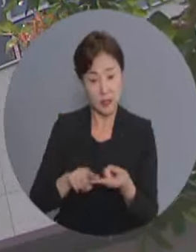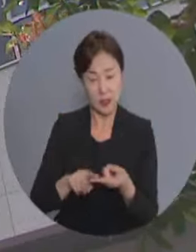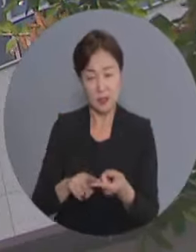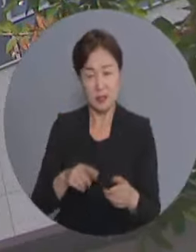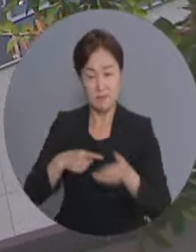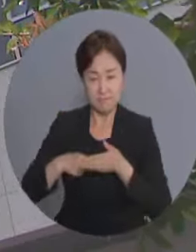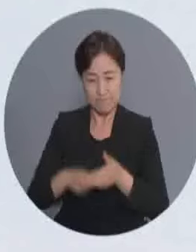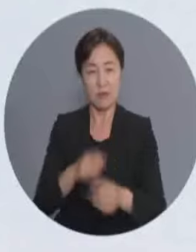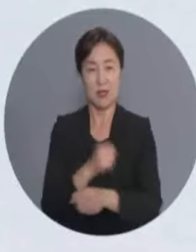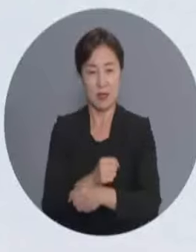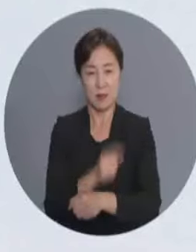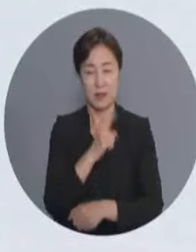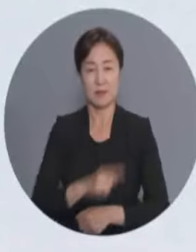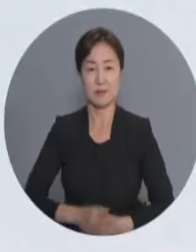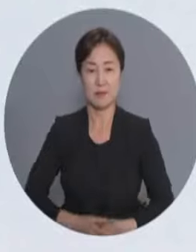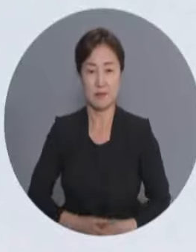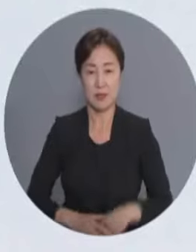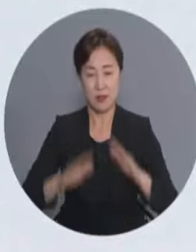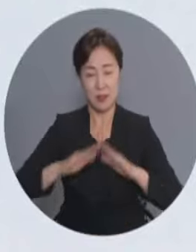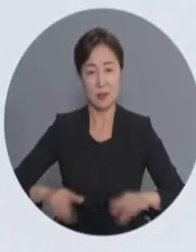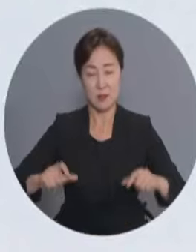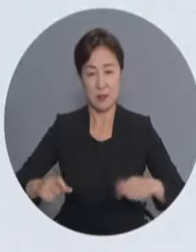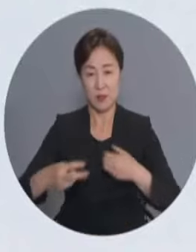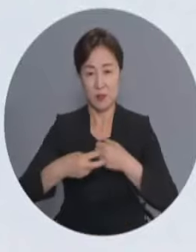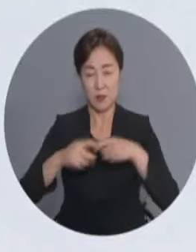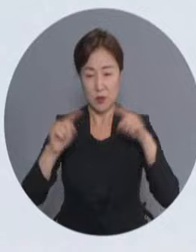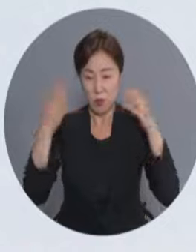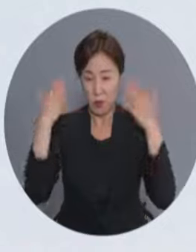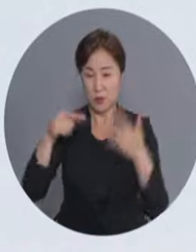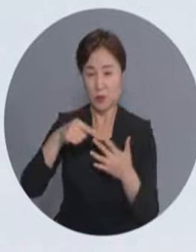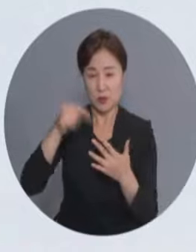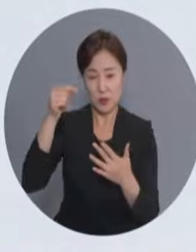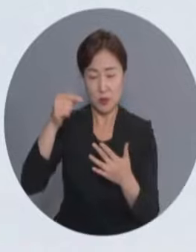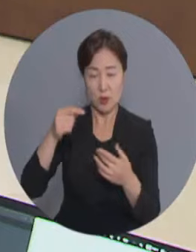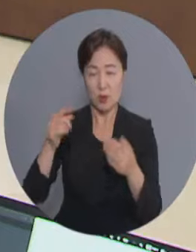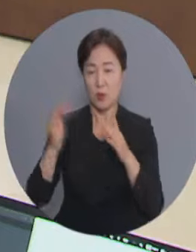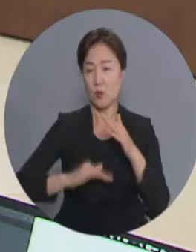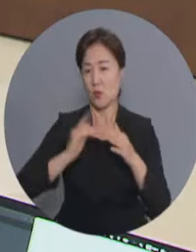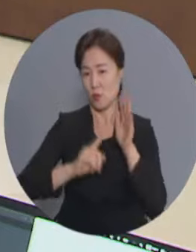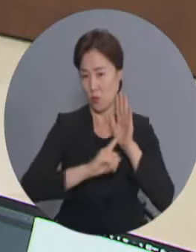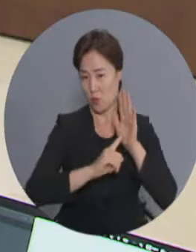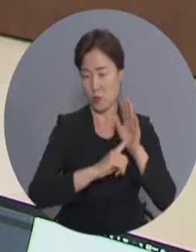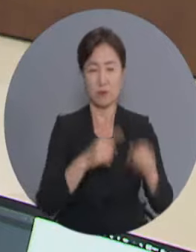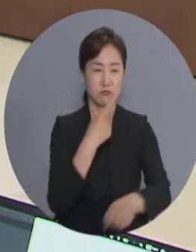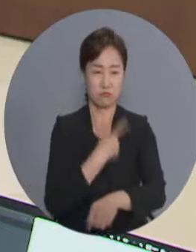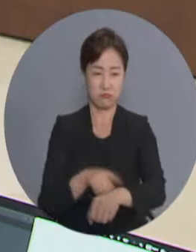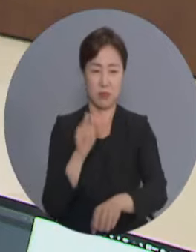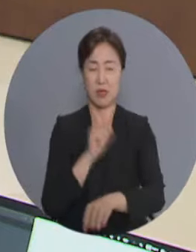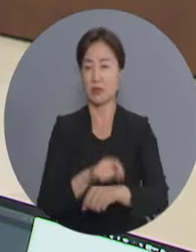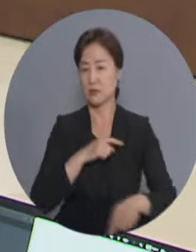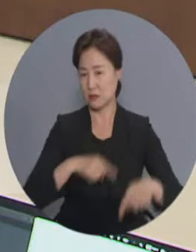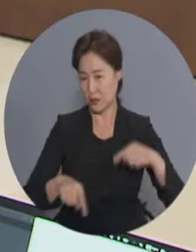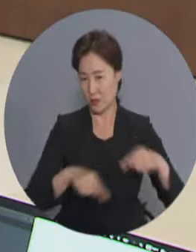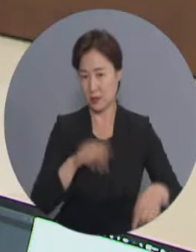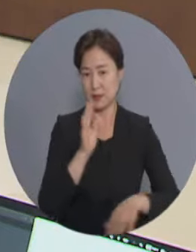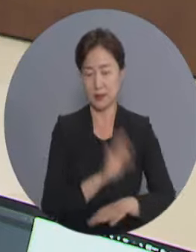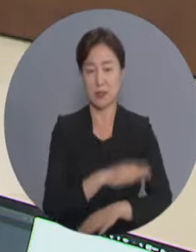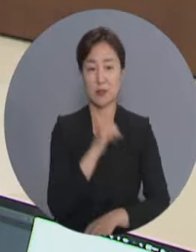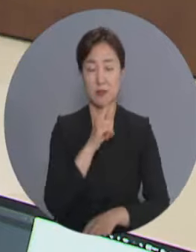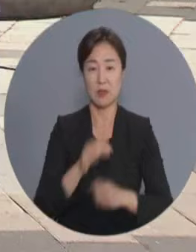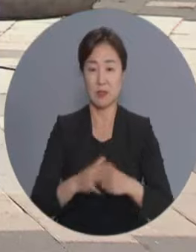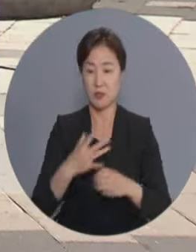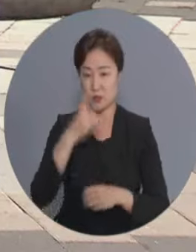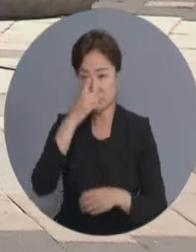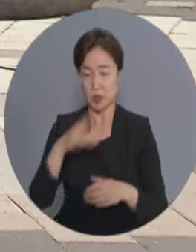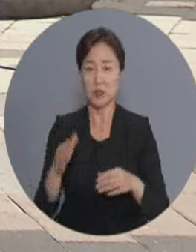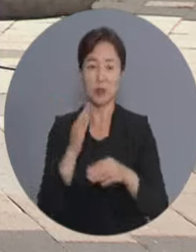의지를 밝혔습니다. 전남도의 의대 추천대학 선정 공모 절차가 권한 없는 행정행위이며 순천대를